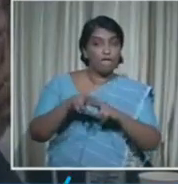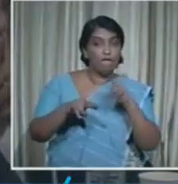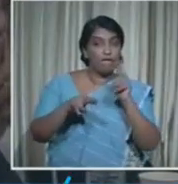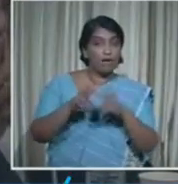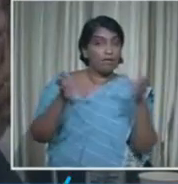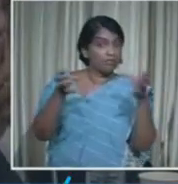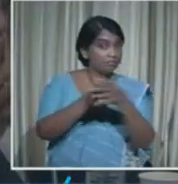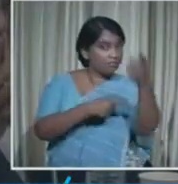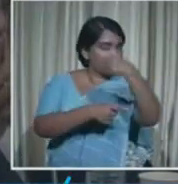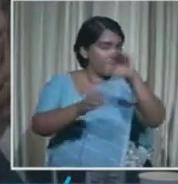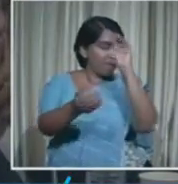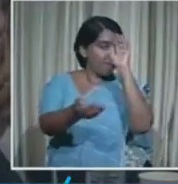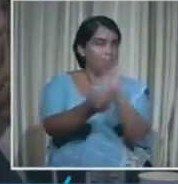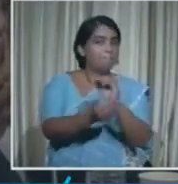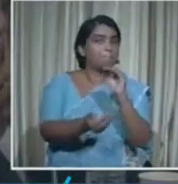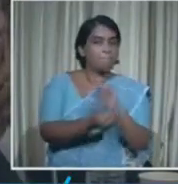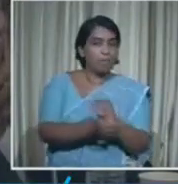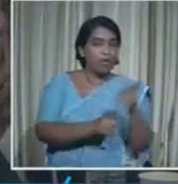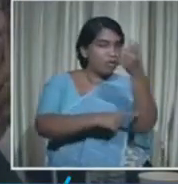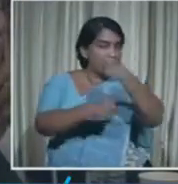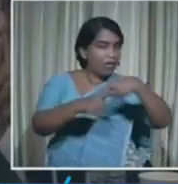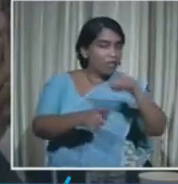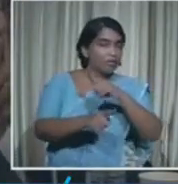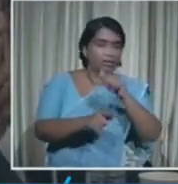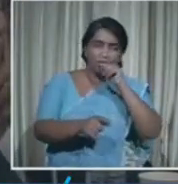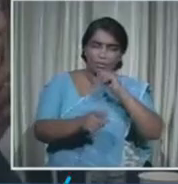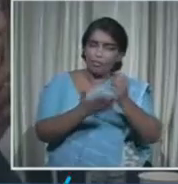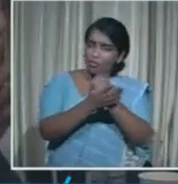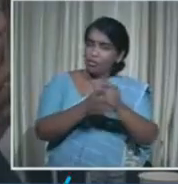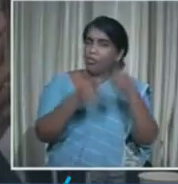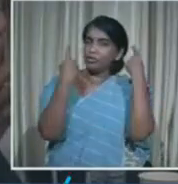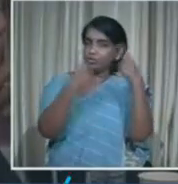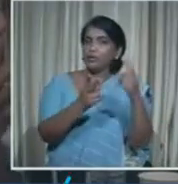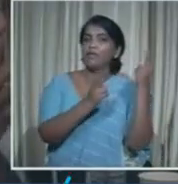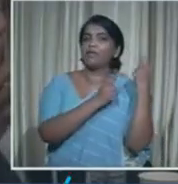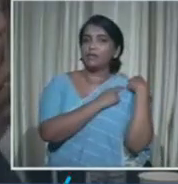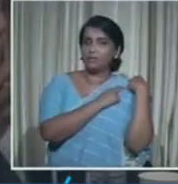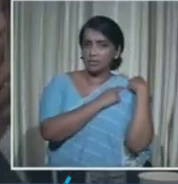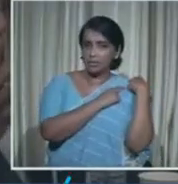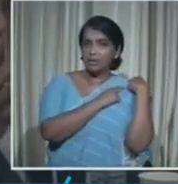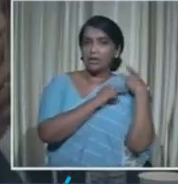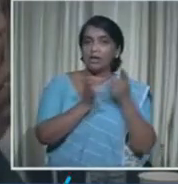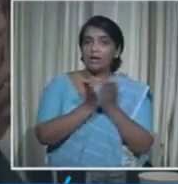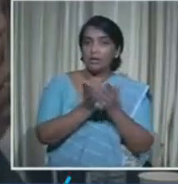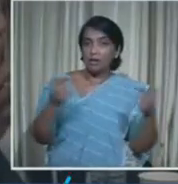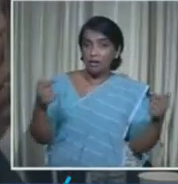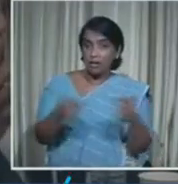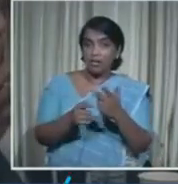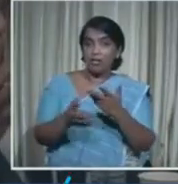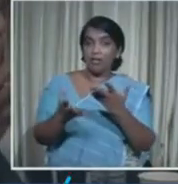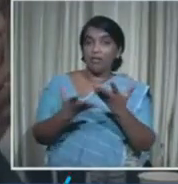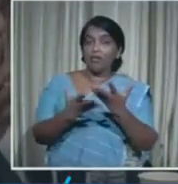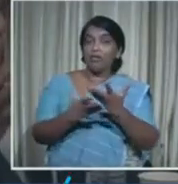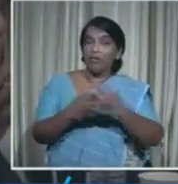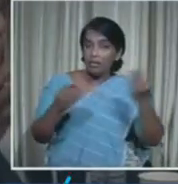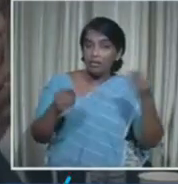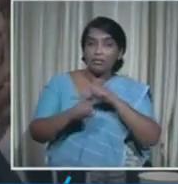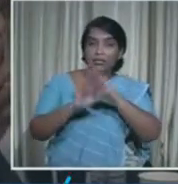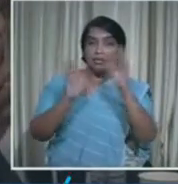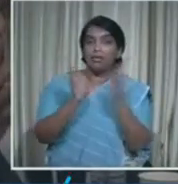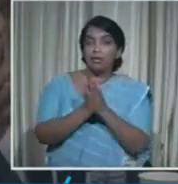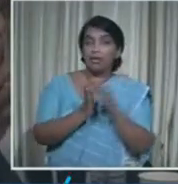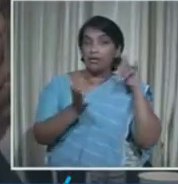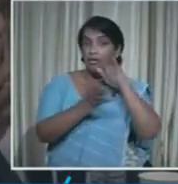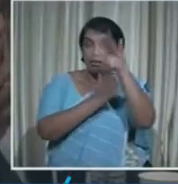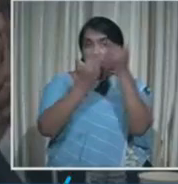ප්‍රවේශමෙන් මේවා කරපු සියලු දෙනා සාමූහිකව මේවට වගේ යන්න ඕනේ ඇවන්ගාඩ් පැන්න කියලා ඉවරලා ගුවන්තොට පොළවල් ඇරලා තියන්න